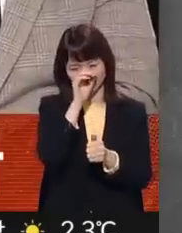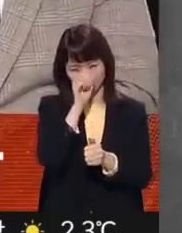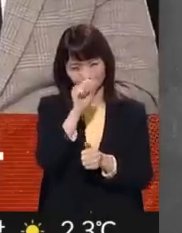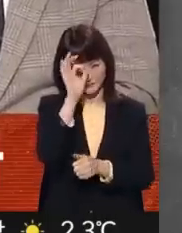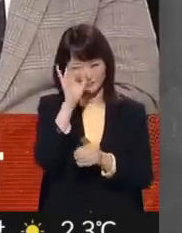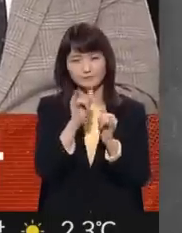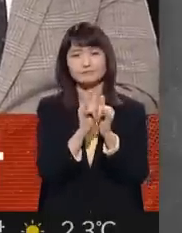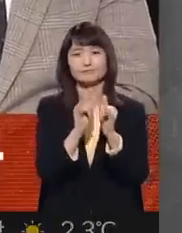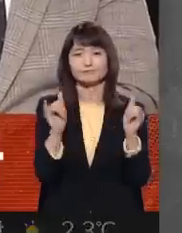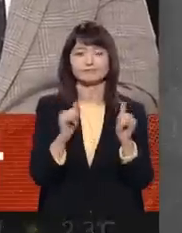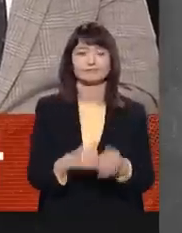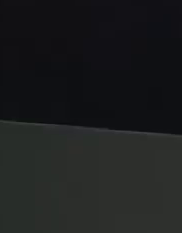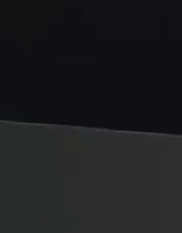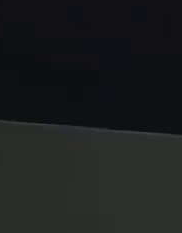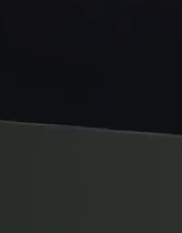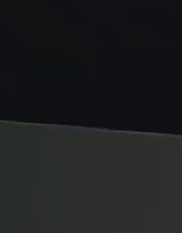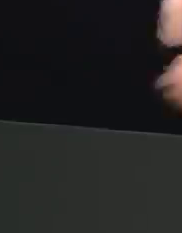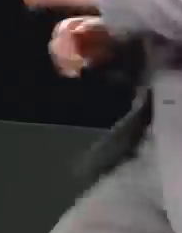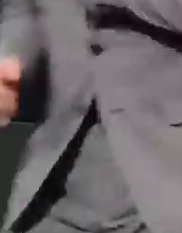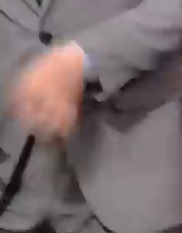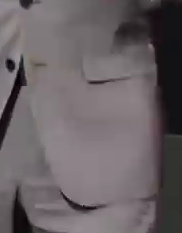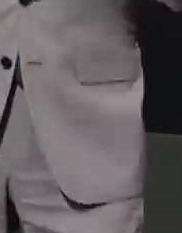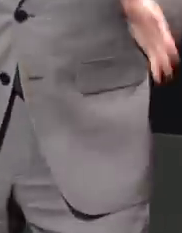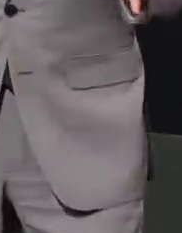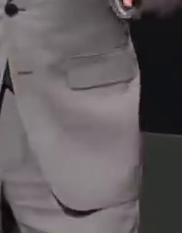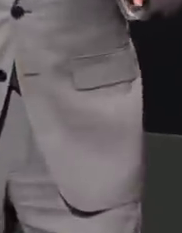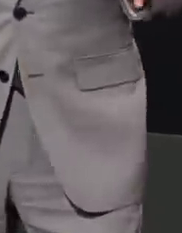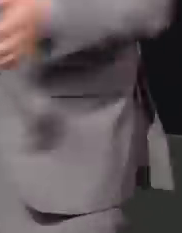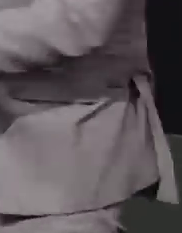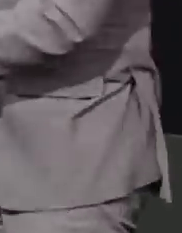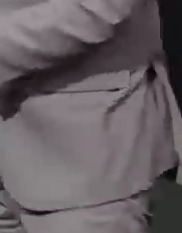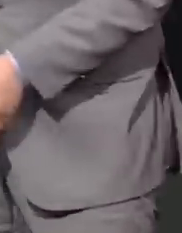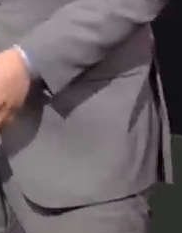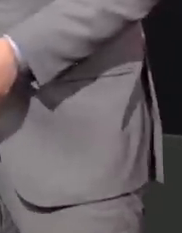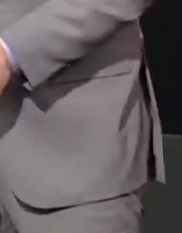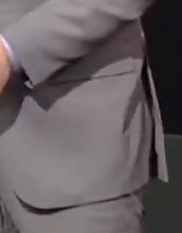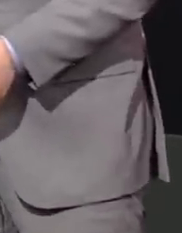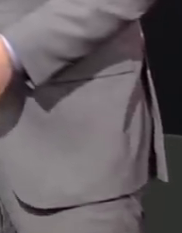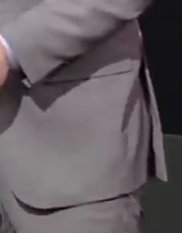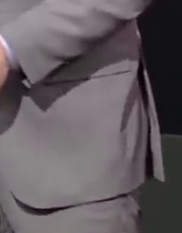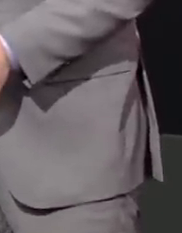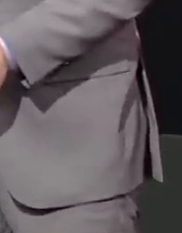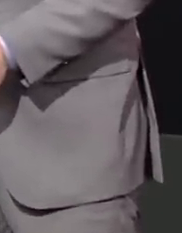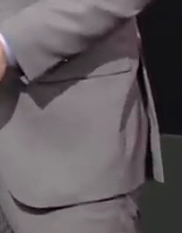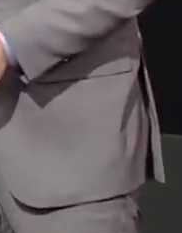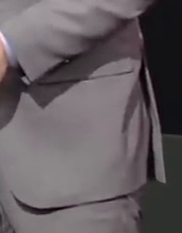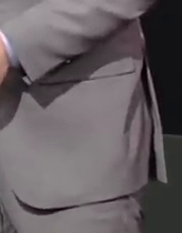사람입니다. 그렇군요. 알겠습니다. 아직 안 끝났습니다. 이거 눌러주세요.